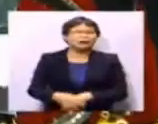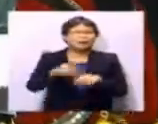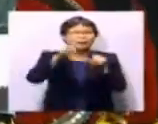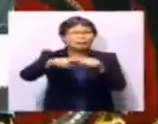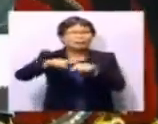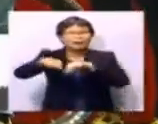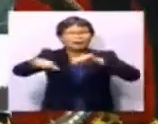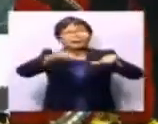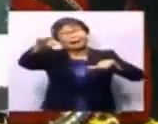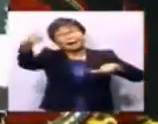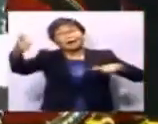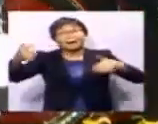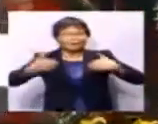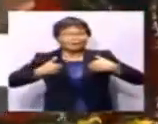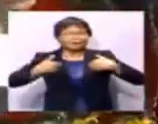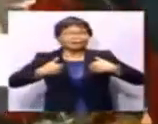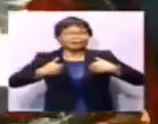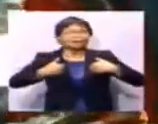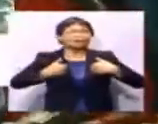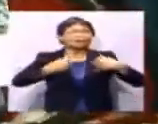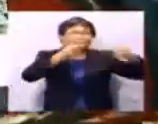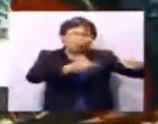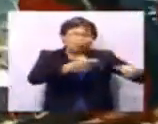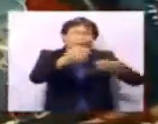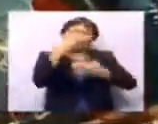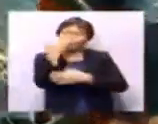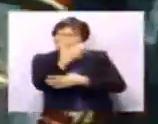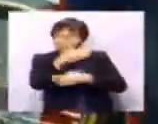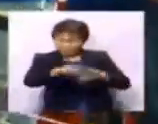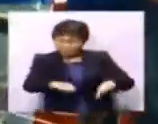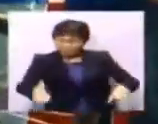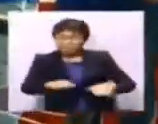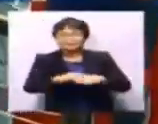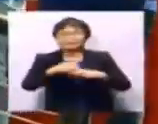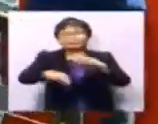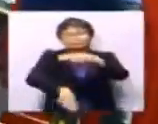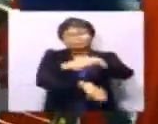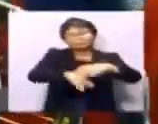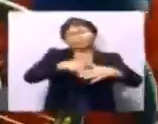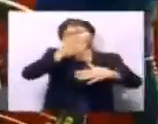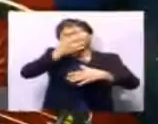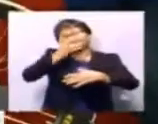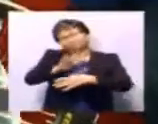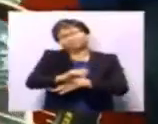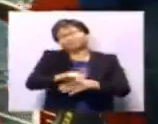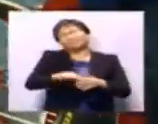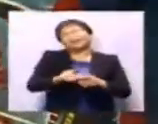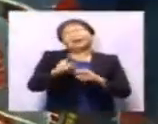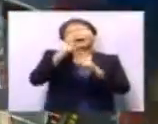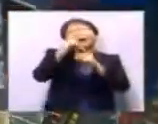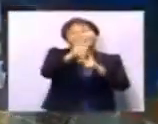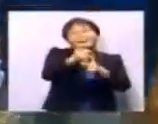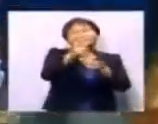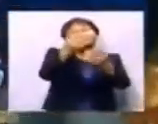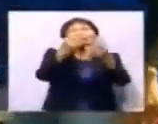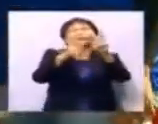Pelbagai aktiviti lain turut diadakan seperti pertandingan mewarna kanak-kanak dan cabutan bertuah. Tawaran hadiah